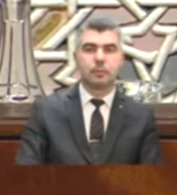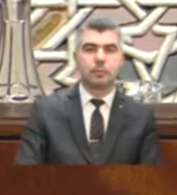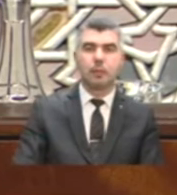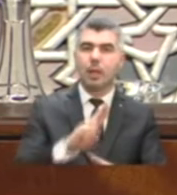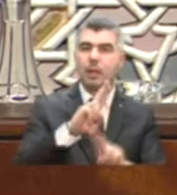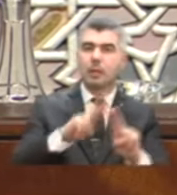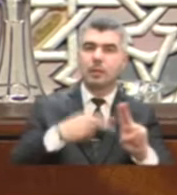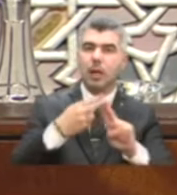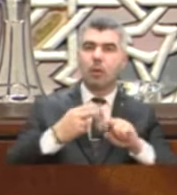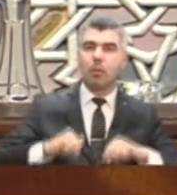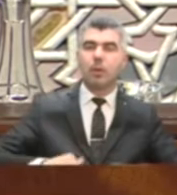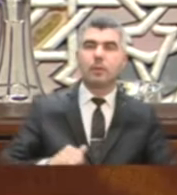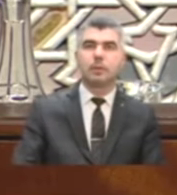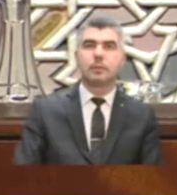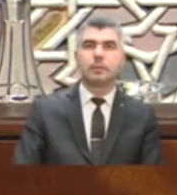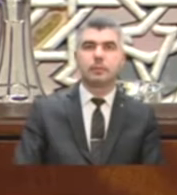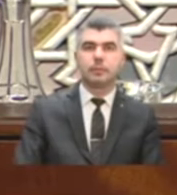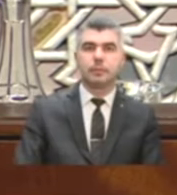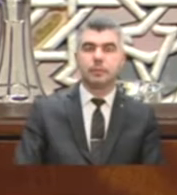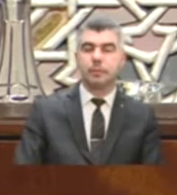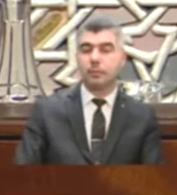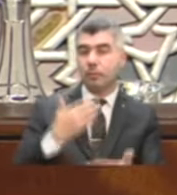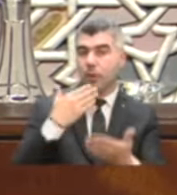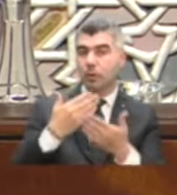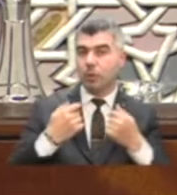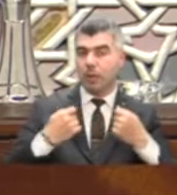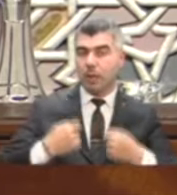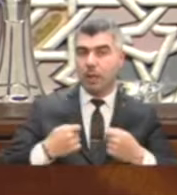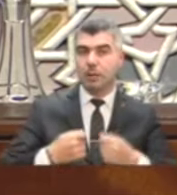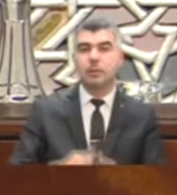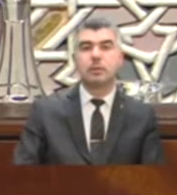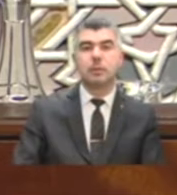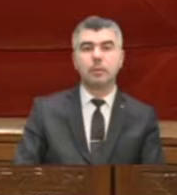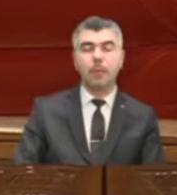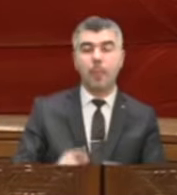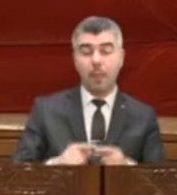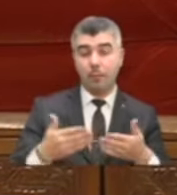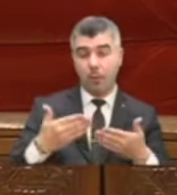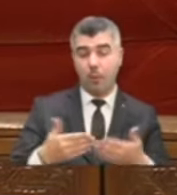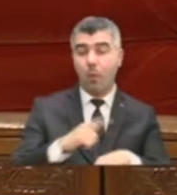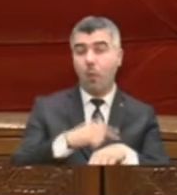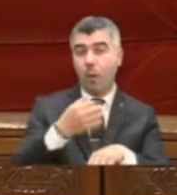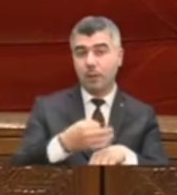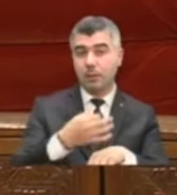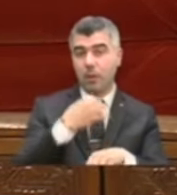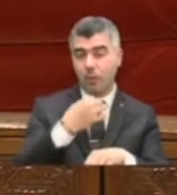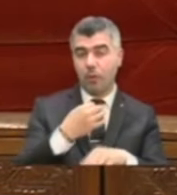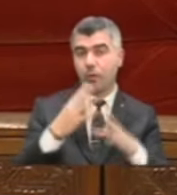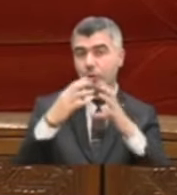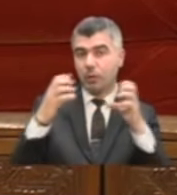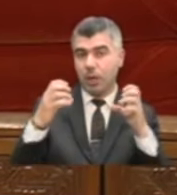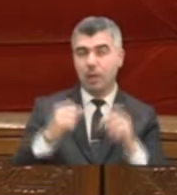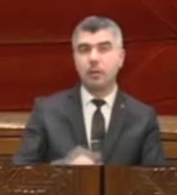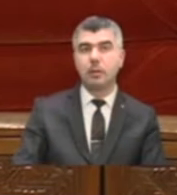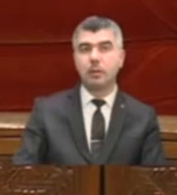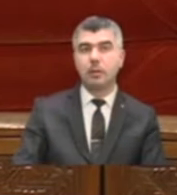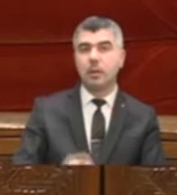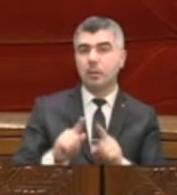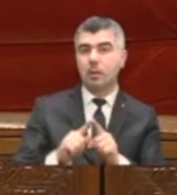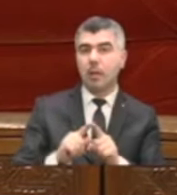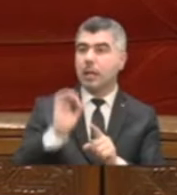رد السيدة الوزيرة. شكرا السيد الرئيس المحترم. في هذا الوقت اللي بقى لي غادي غنقول لكم بان معولين